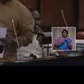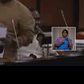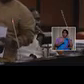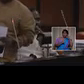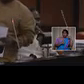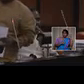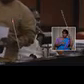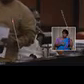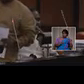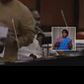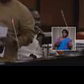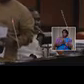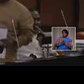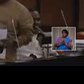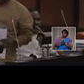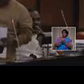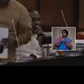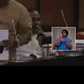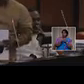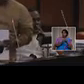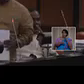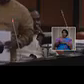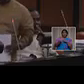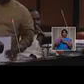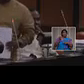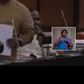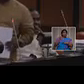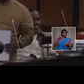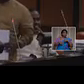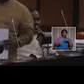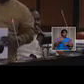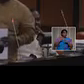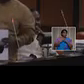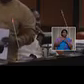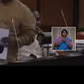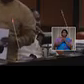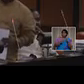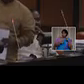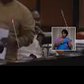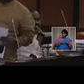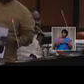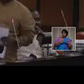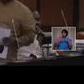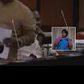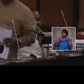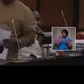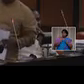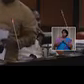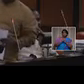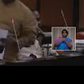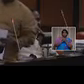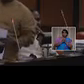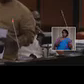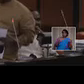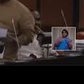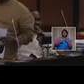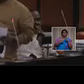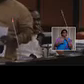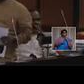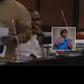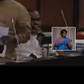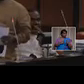வரைக்கும் ஒரு நல்ல தீர்வு திட்டமாக இருந்தது என்று கூறிக்கொண்டிருந்தார்கள். அன்றைய அந்த தீர்வு பொதியை இன்றைய ஜனாதிபதி